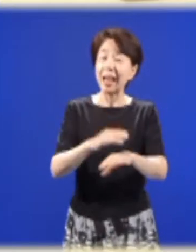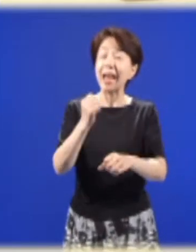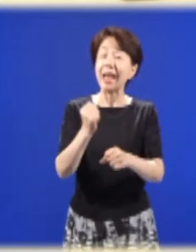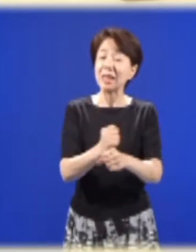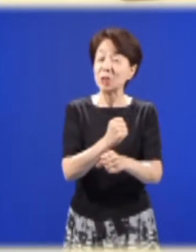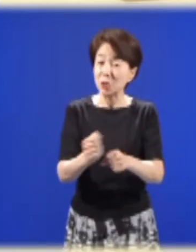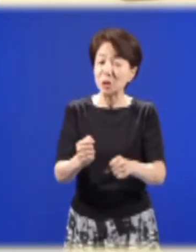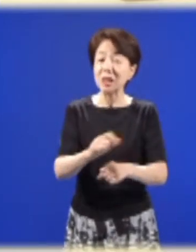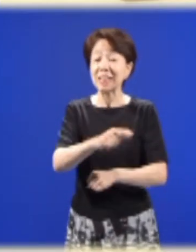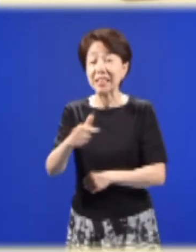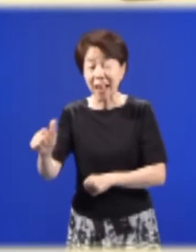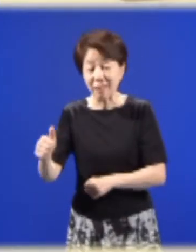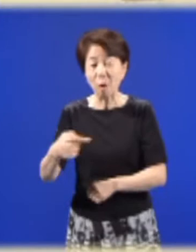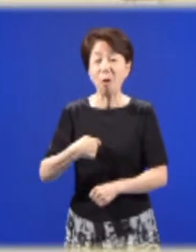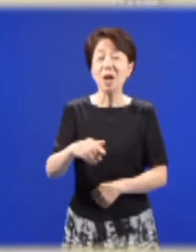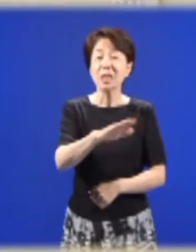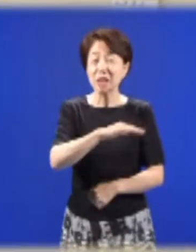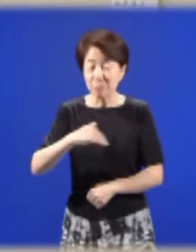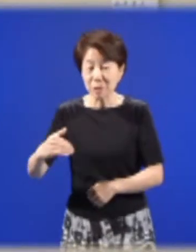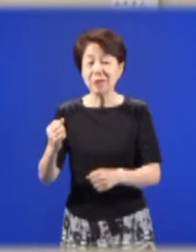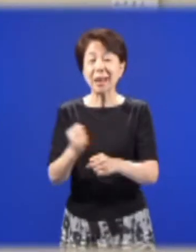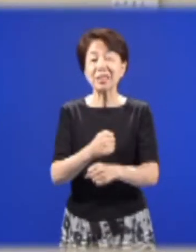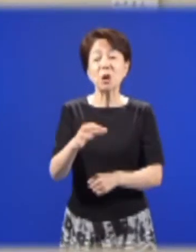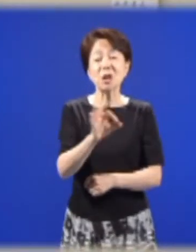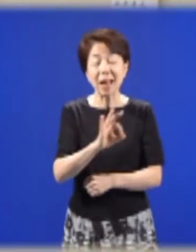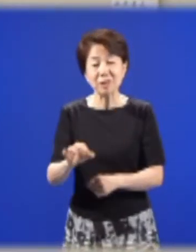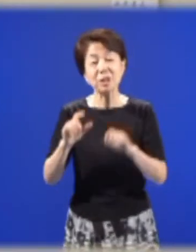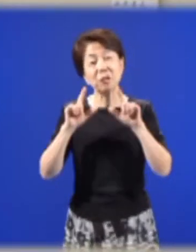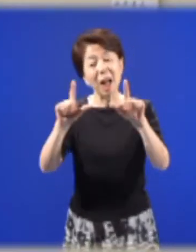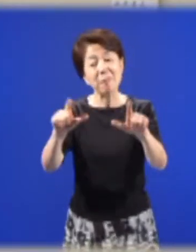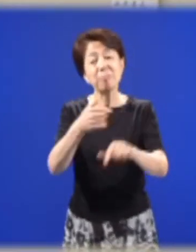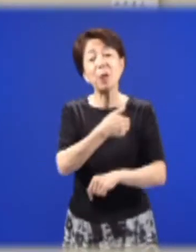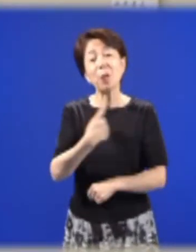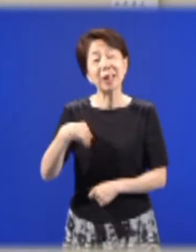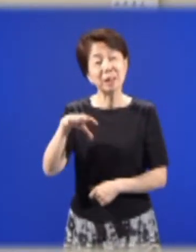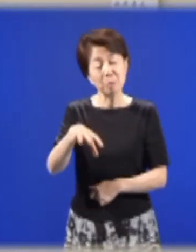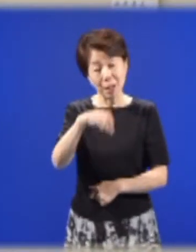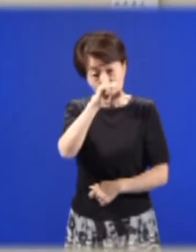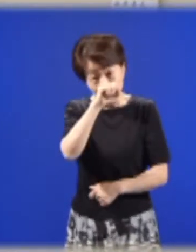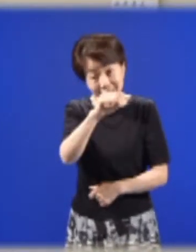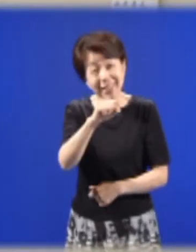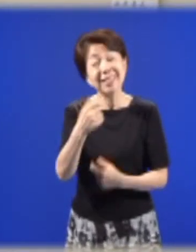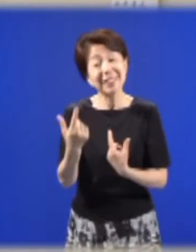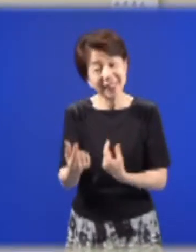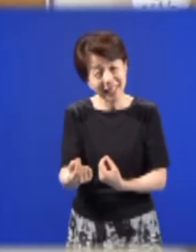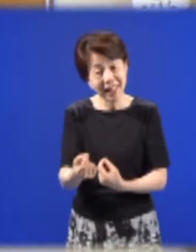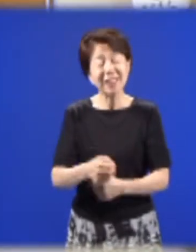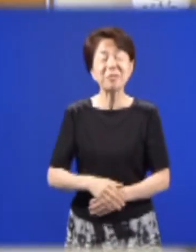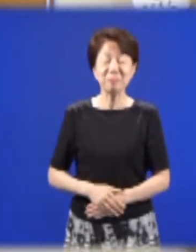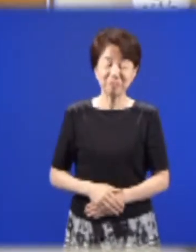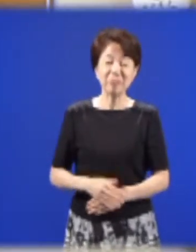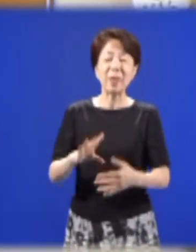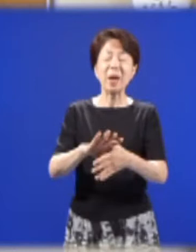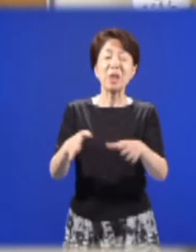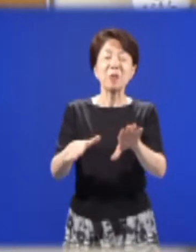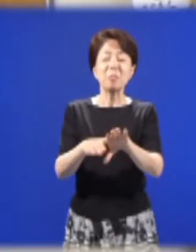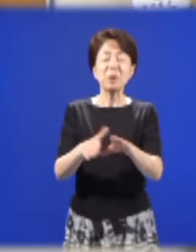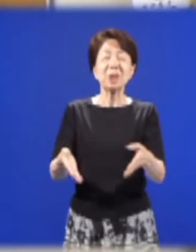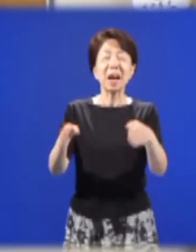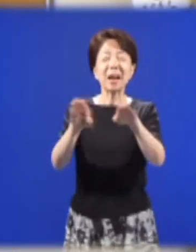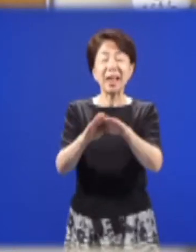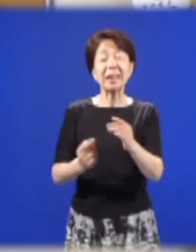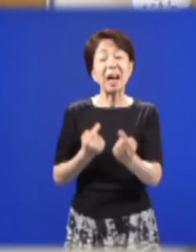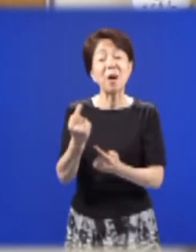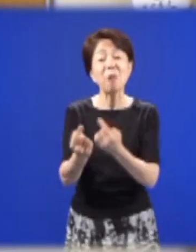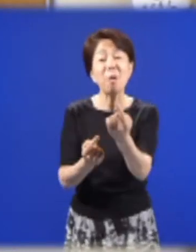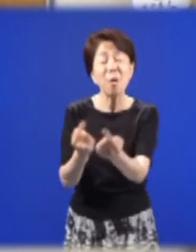など自分たちの作品を発表できる場所があるっていいですね。文化会館を訪れた